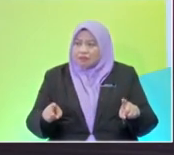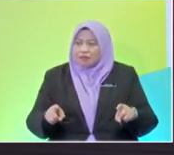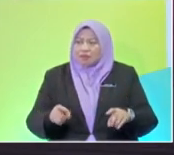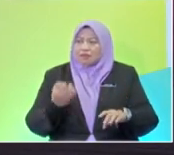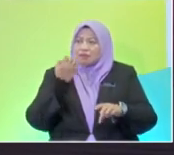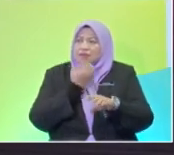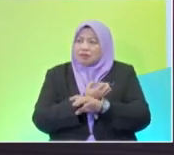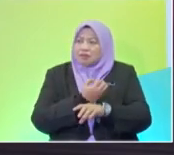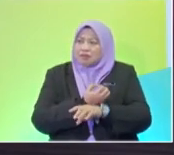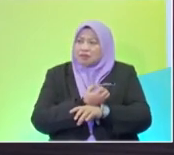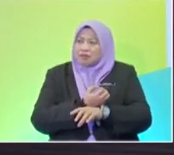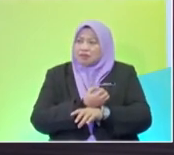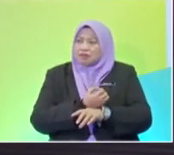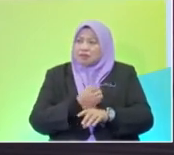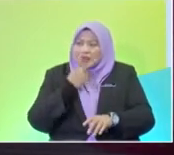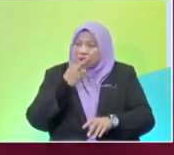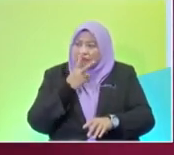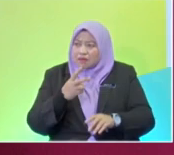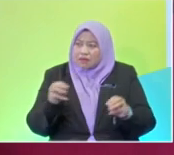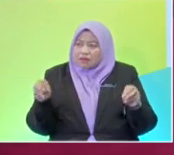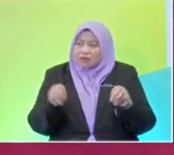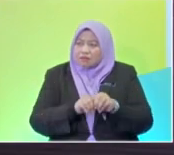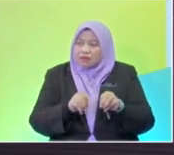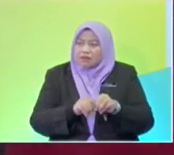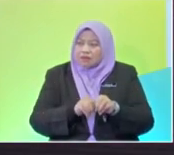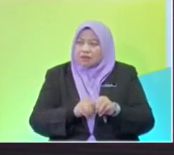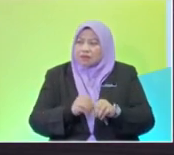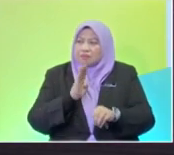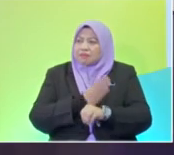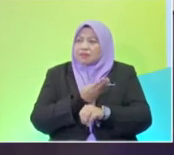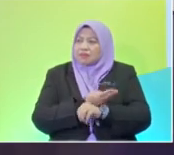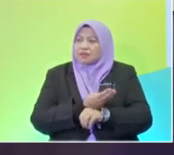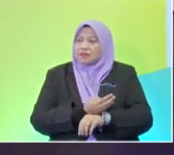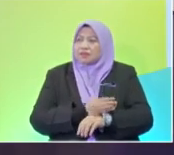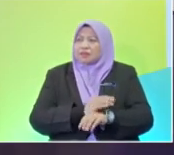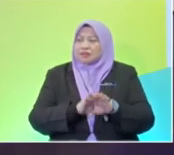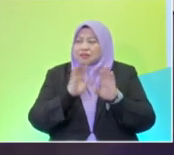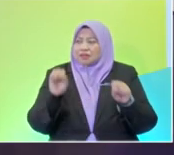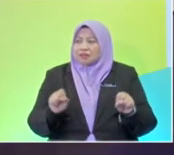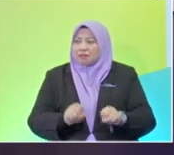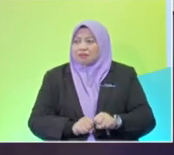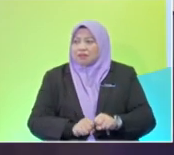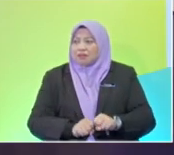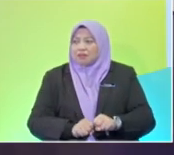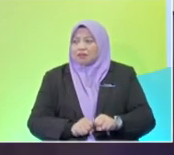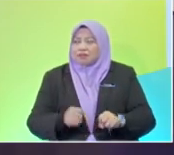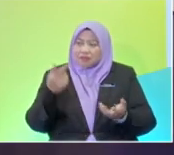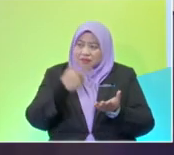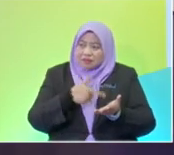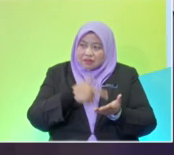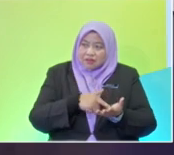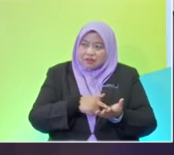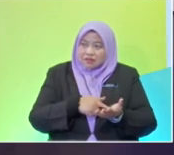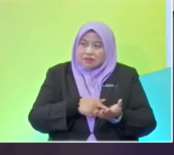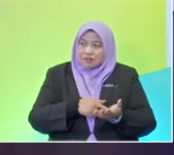ini macam besi boleh betul tak boleh tak boleh tak boleh lagi sekali lagi